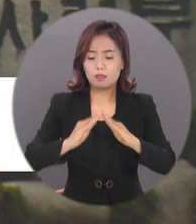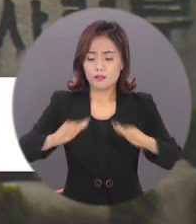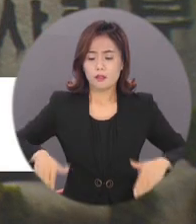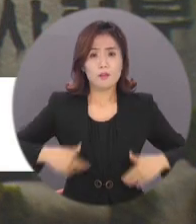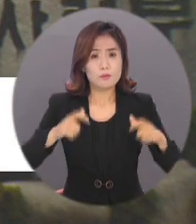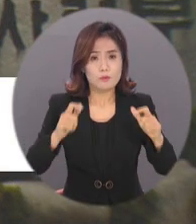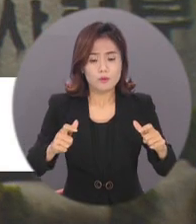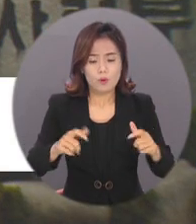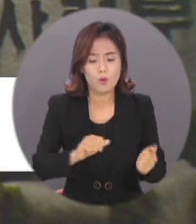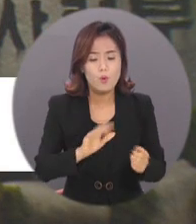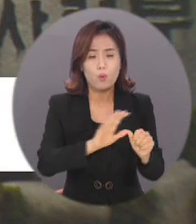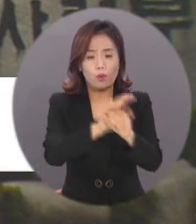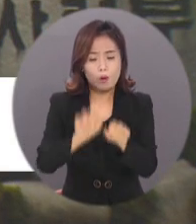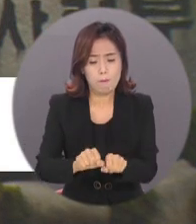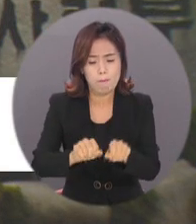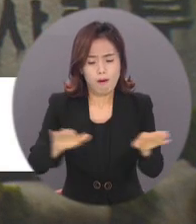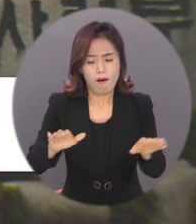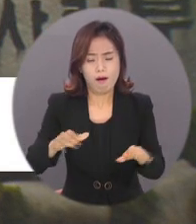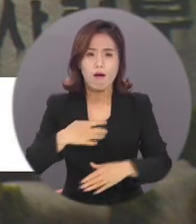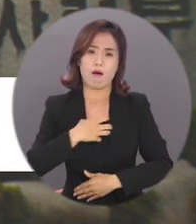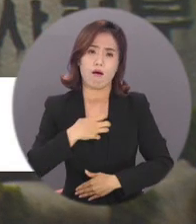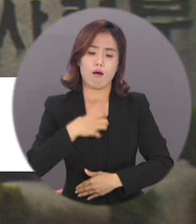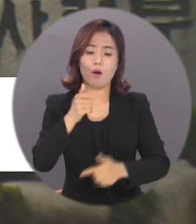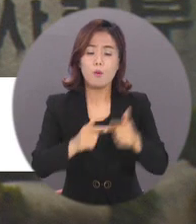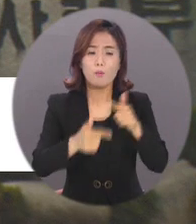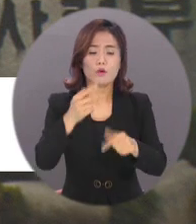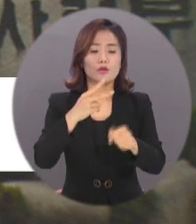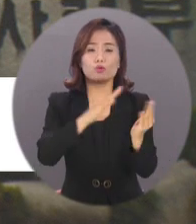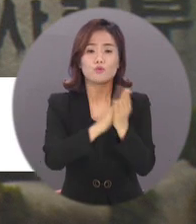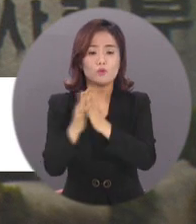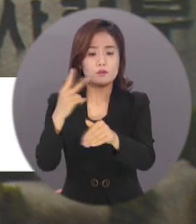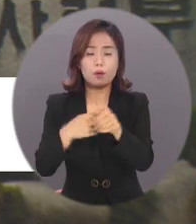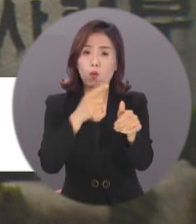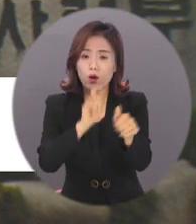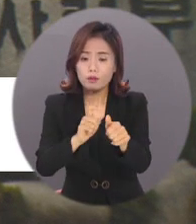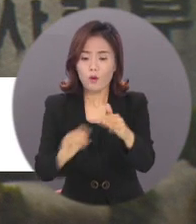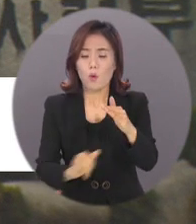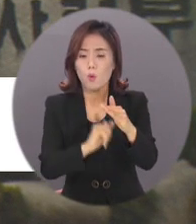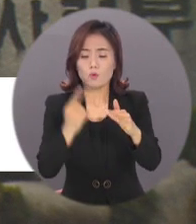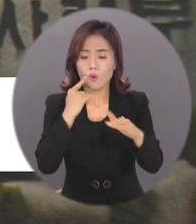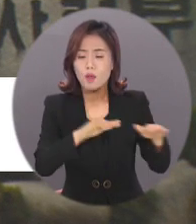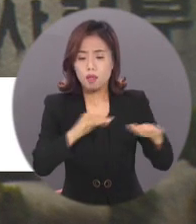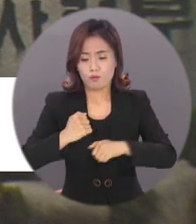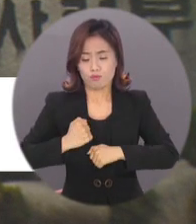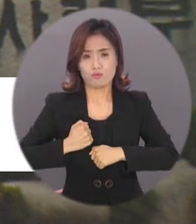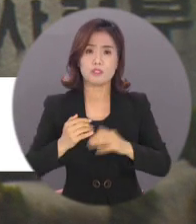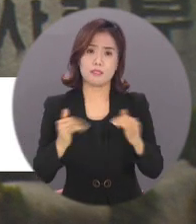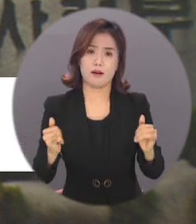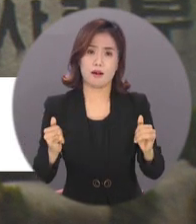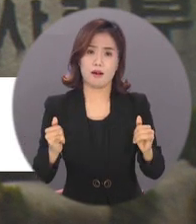전남 지역의 코로나19 확산세도 심상치 않은데요. 목포에서는 유치원 교사가 확진됐는데 가족이 해군 삼함대 소속